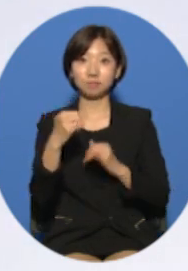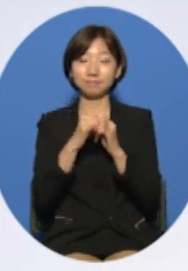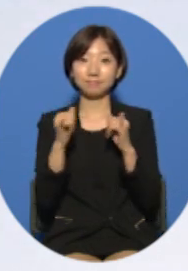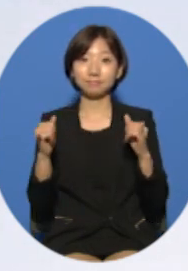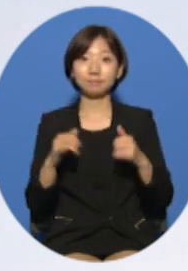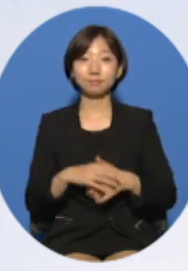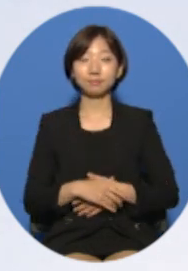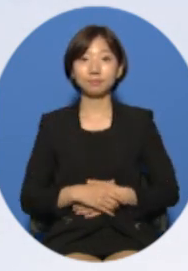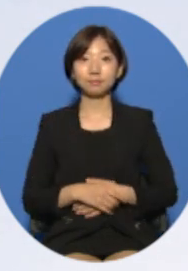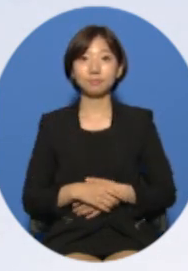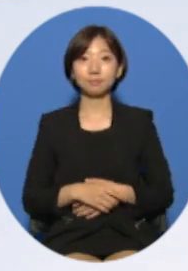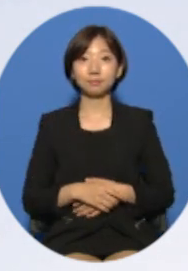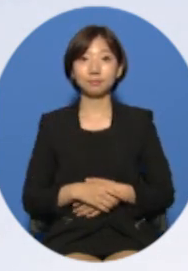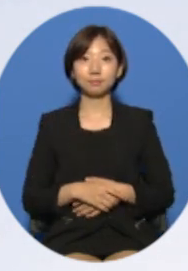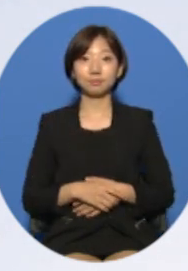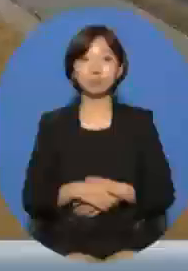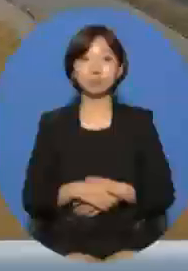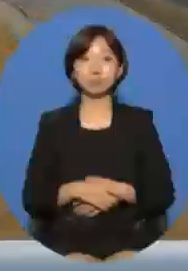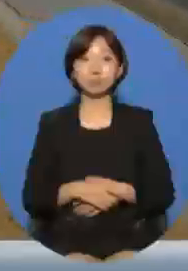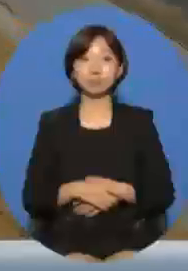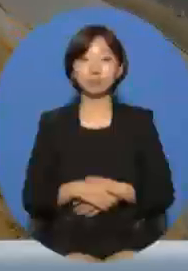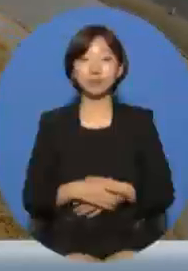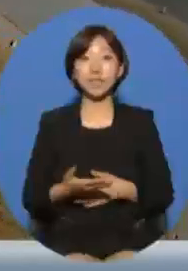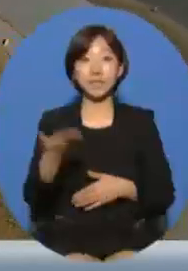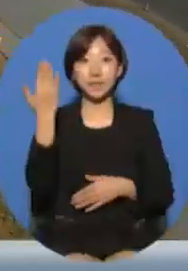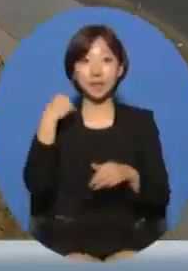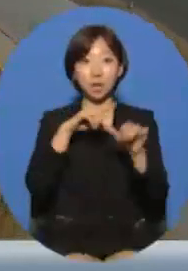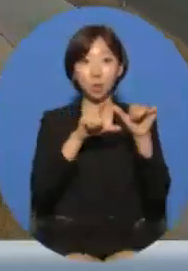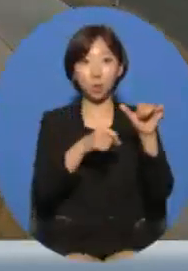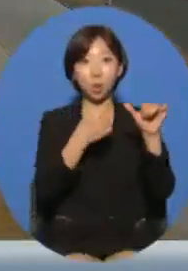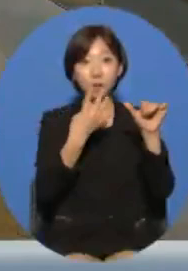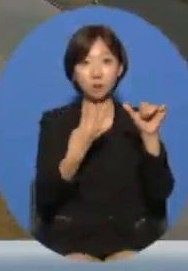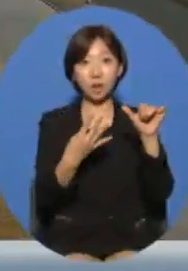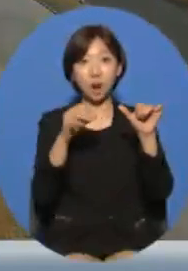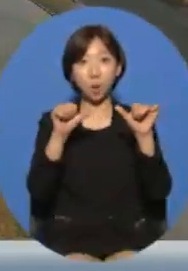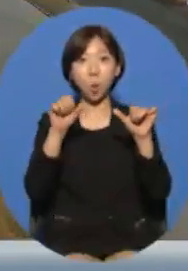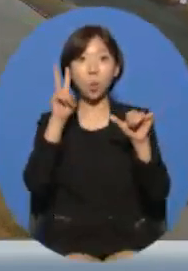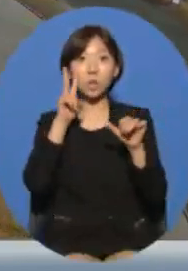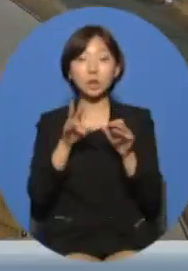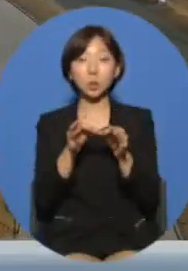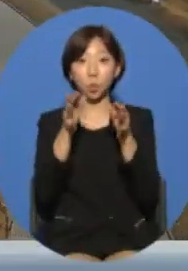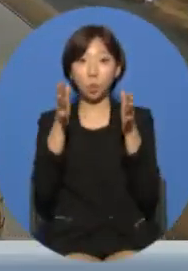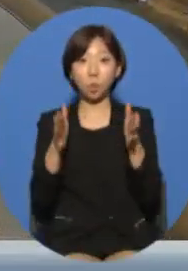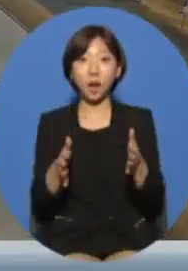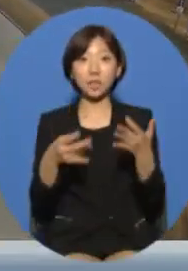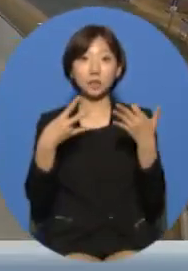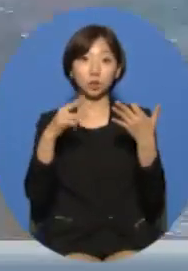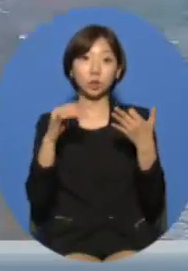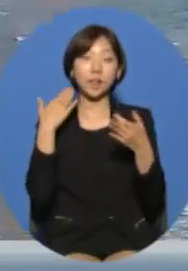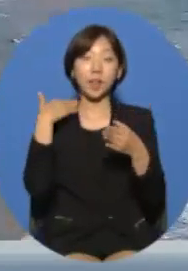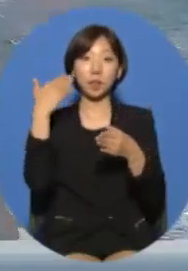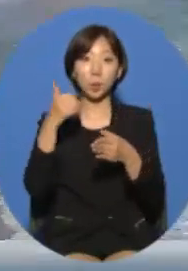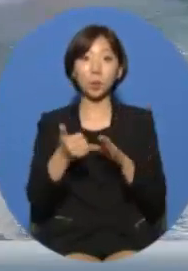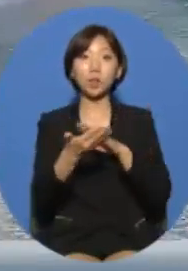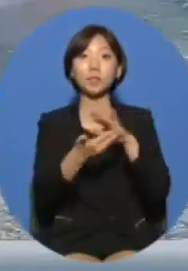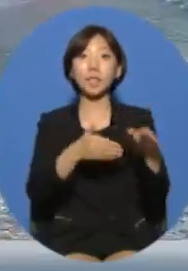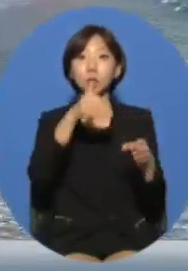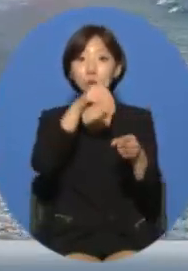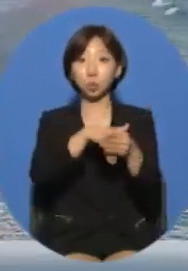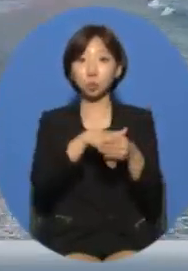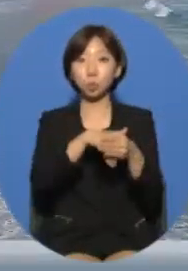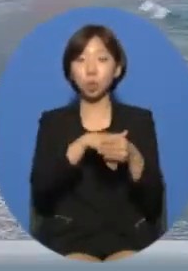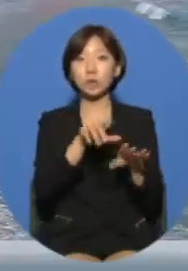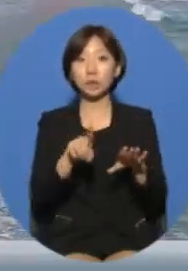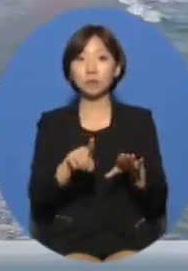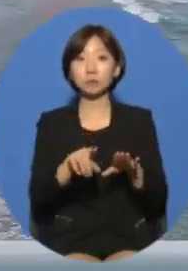11만 6,186명 기록했습니다. 지난 5월 4일 이틀 동안 치러진 제19대 대통령 선거 사전투표